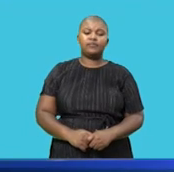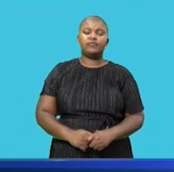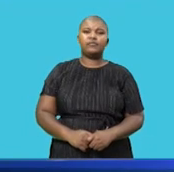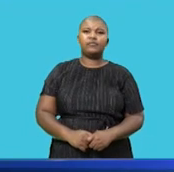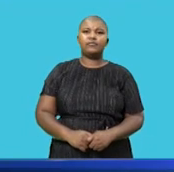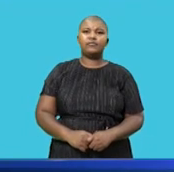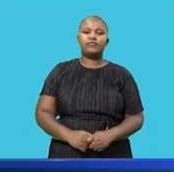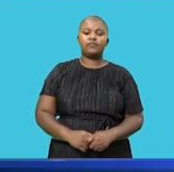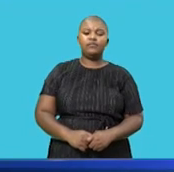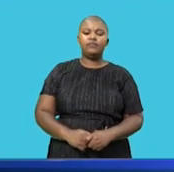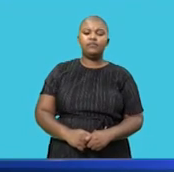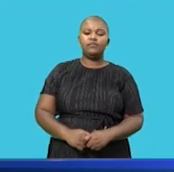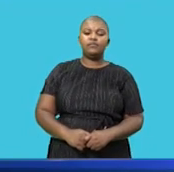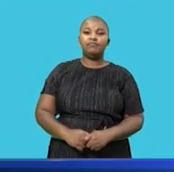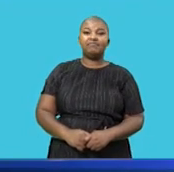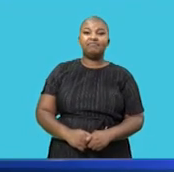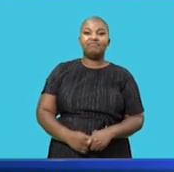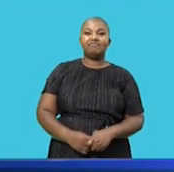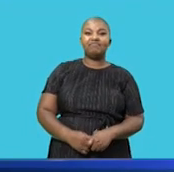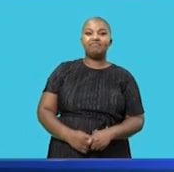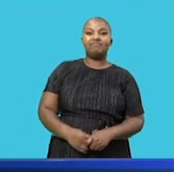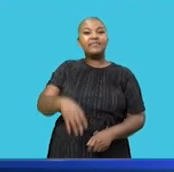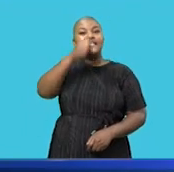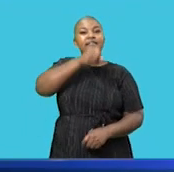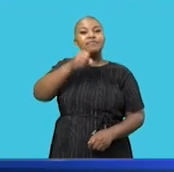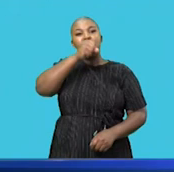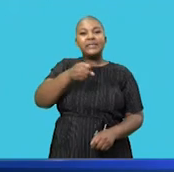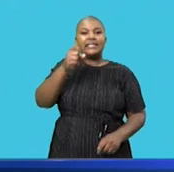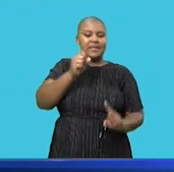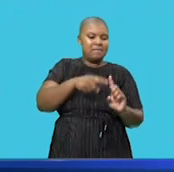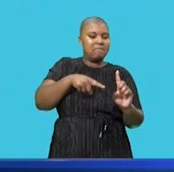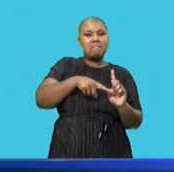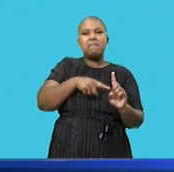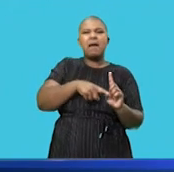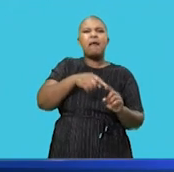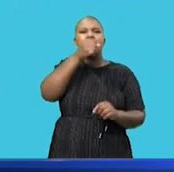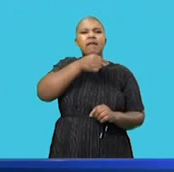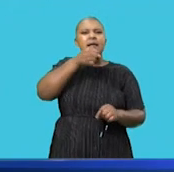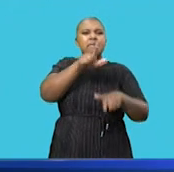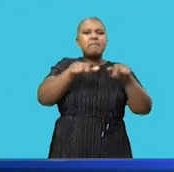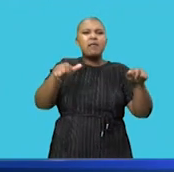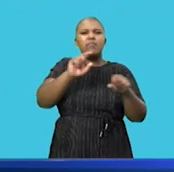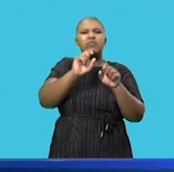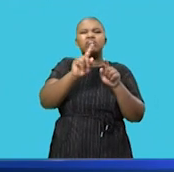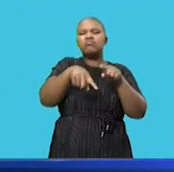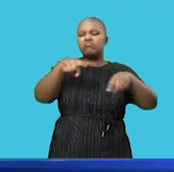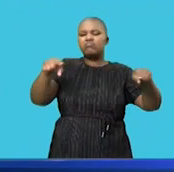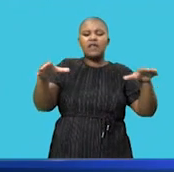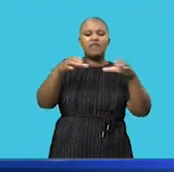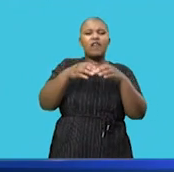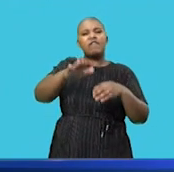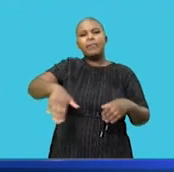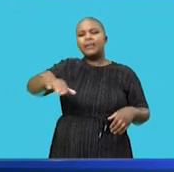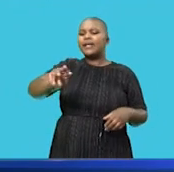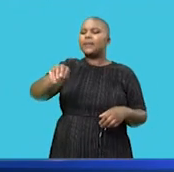Lefapha la Leboya Bophirima la dipapadi, setso, bonono le phatlalladitse ho Kgutla Kgetlo la bobedi ha mokete wa mmino wa Mahika Mahikeng